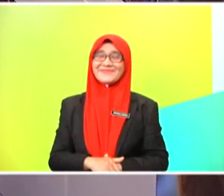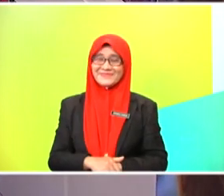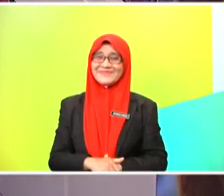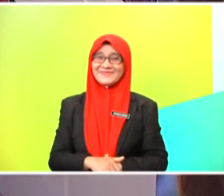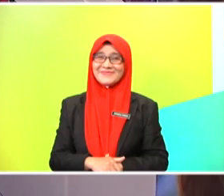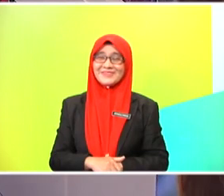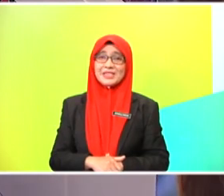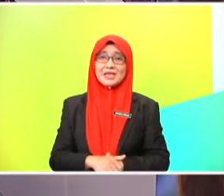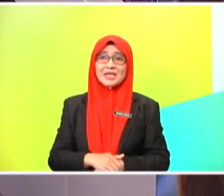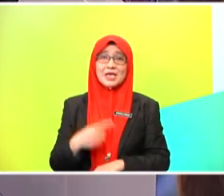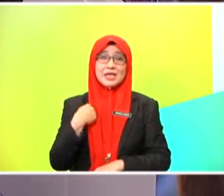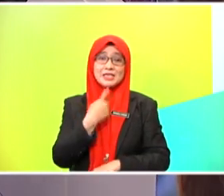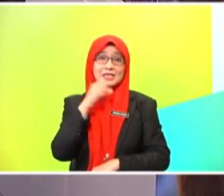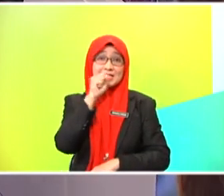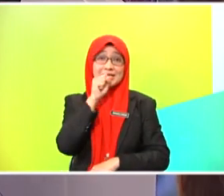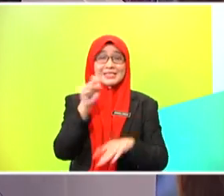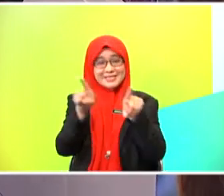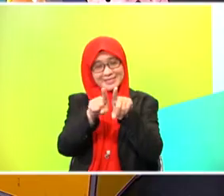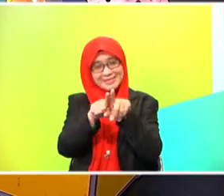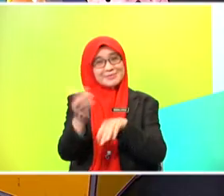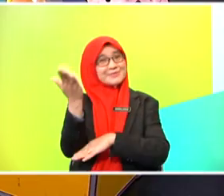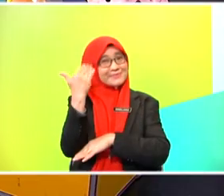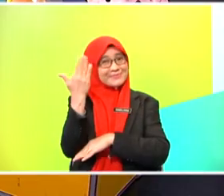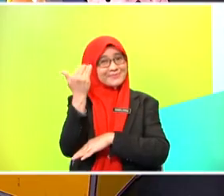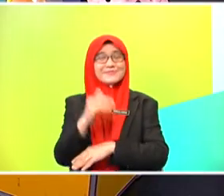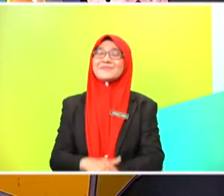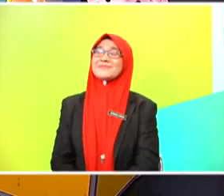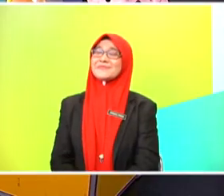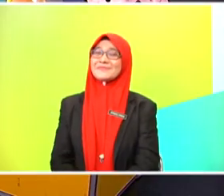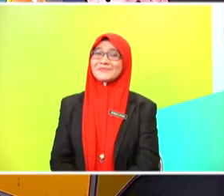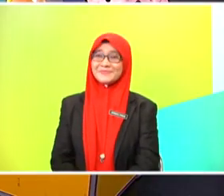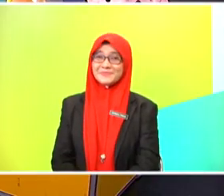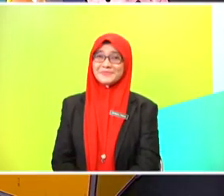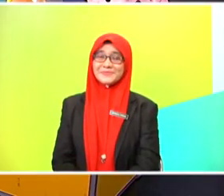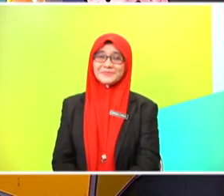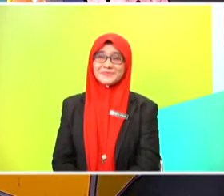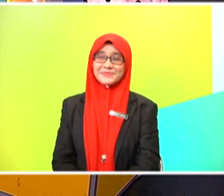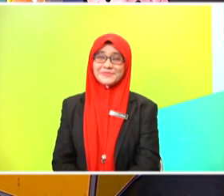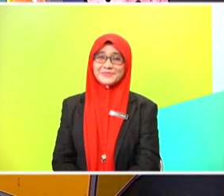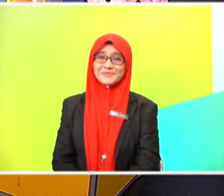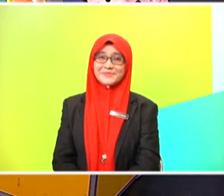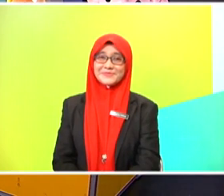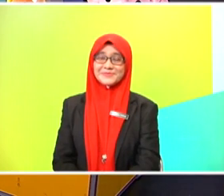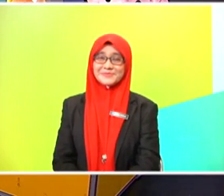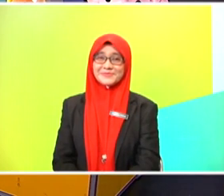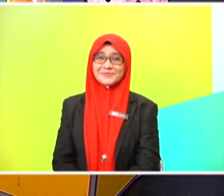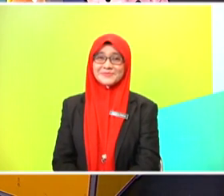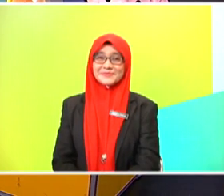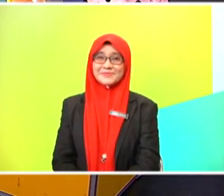kita bernyanyi bersama-sama. Jom. Boleh, Cikgu. Jom. Kita mulakan, ya? Ya.